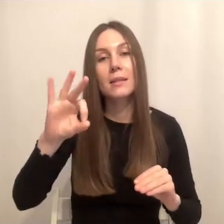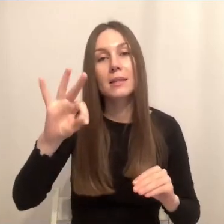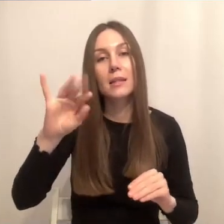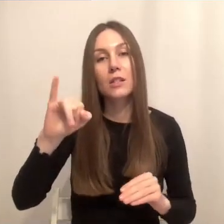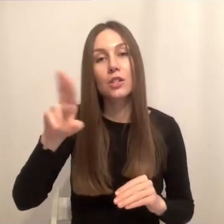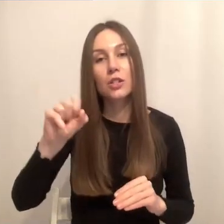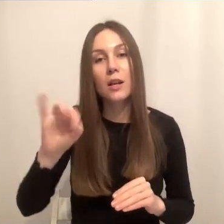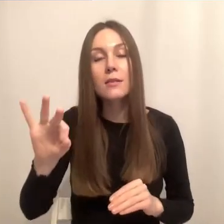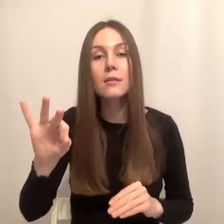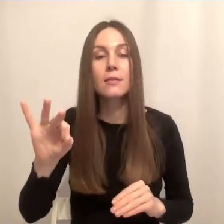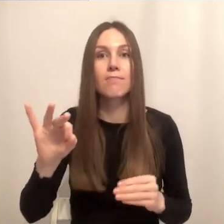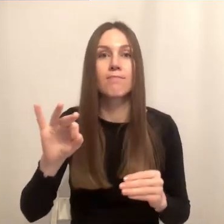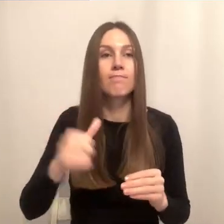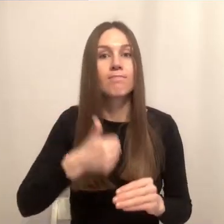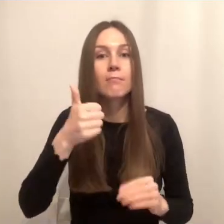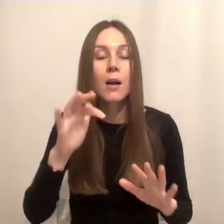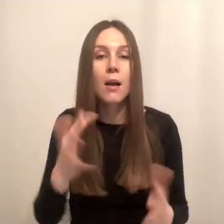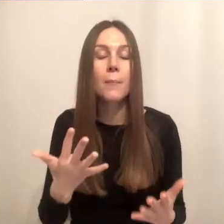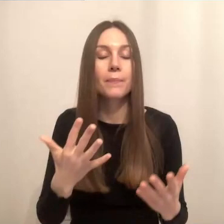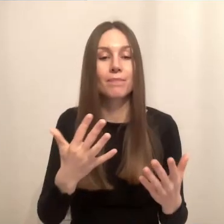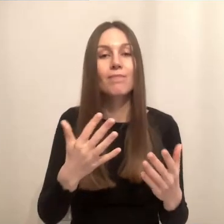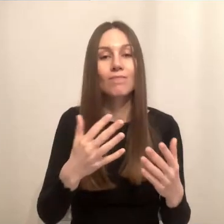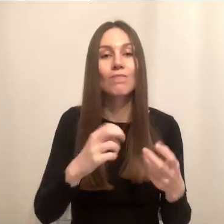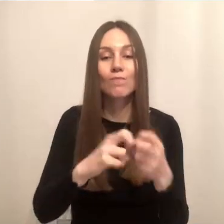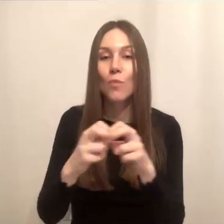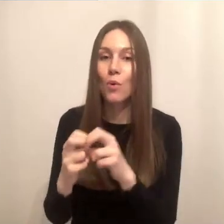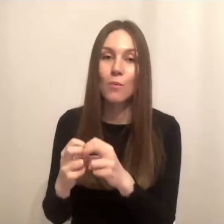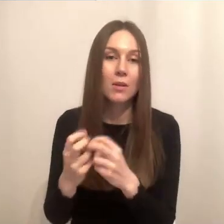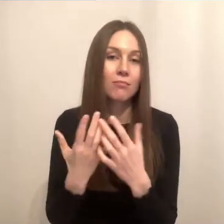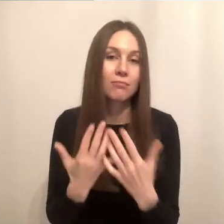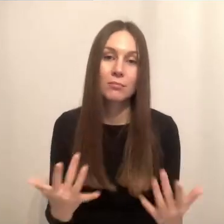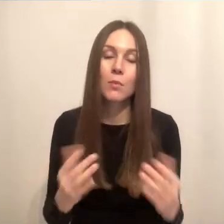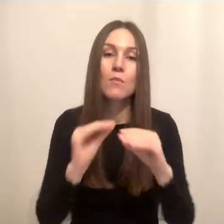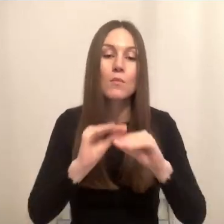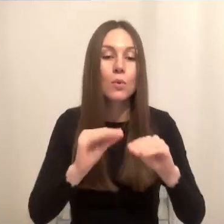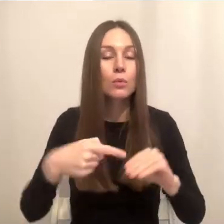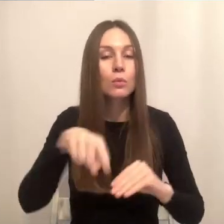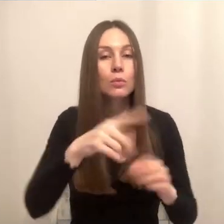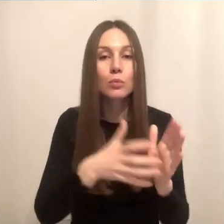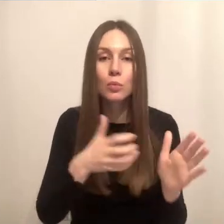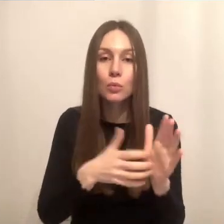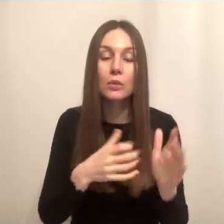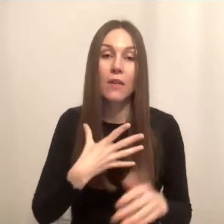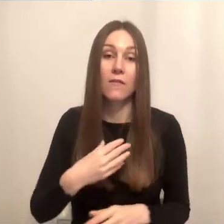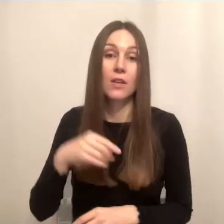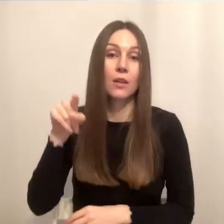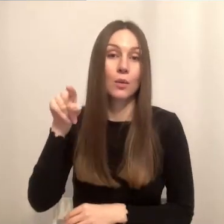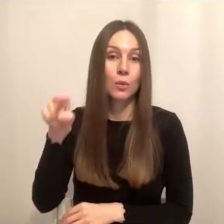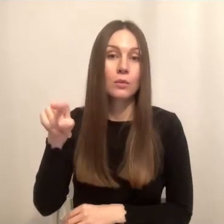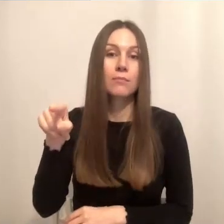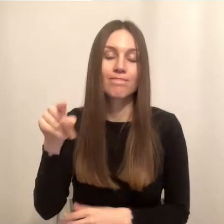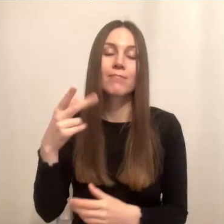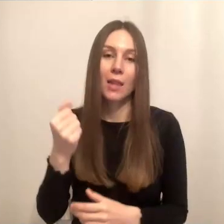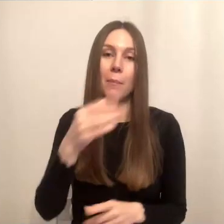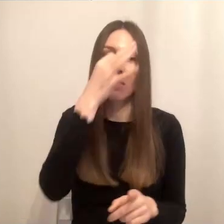su įvairiom problemom susiduriama, mokytojų trūksta. Vilnius vėlgi Trakams didžiausias